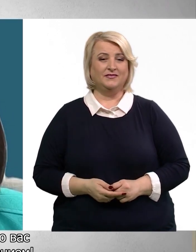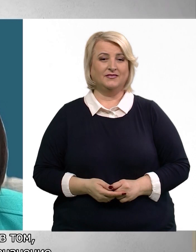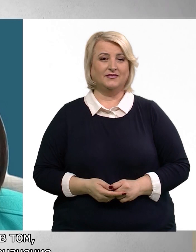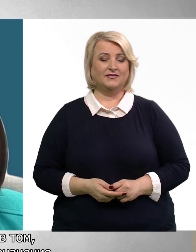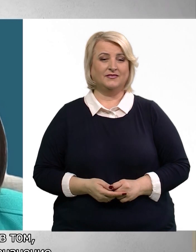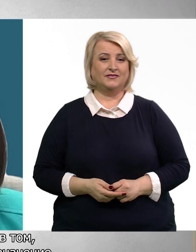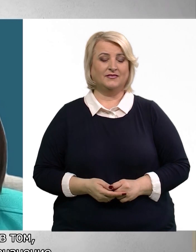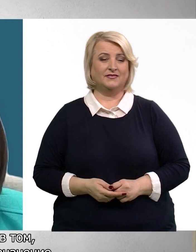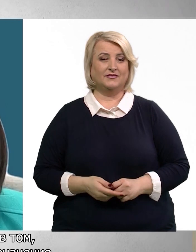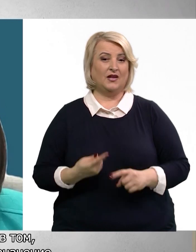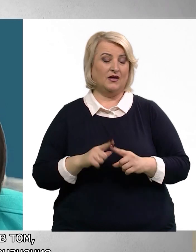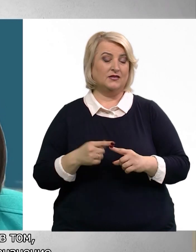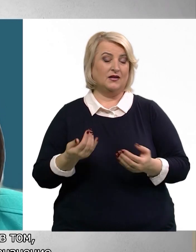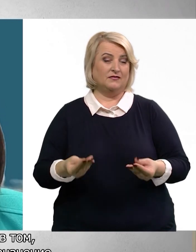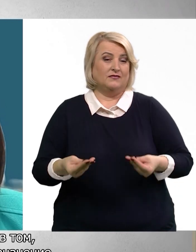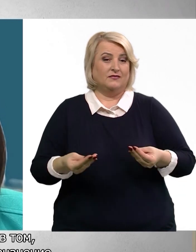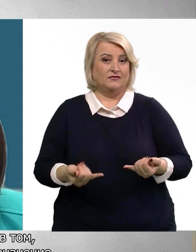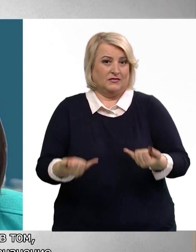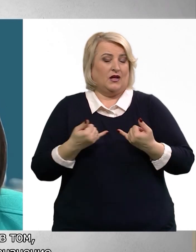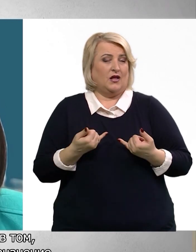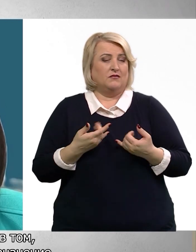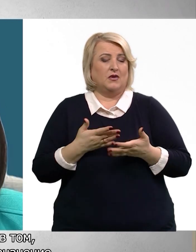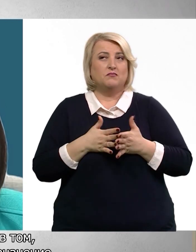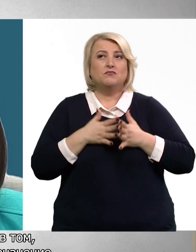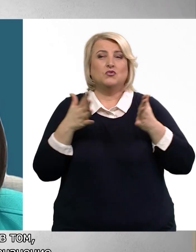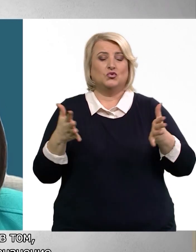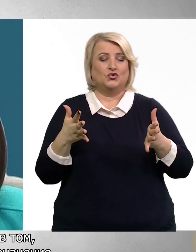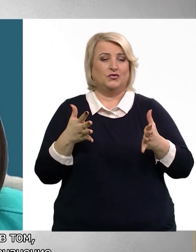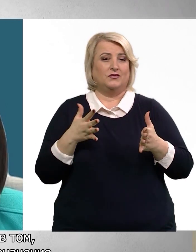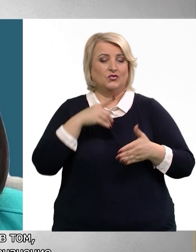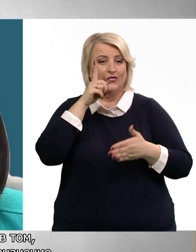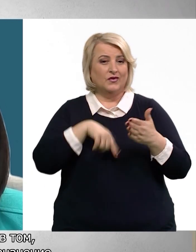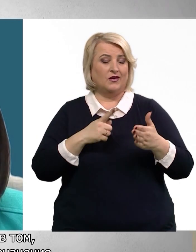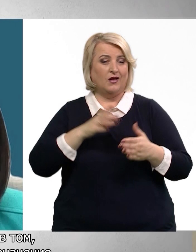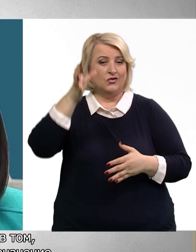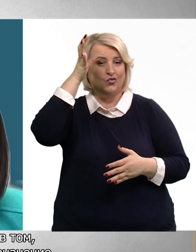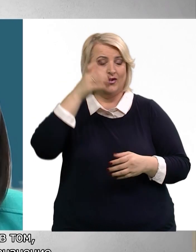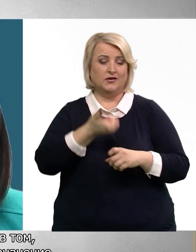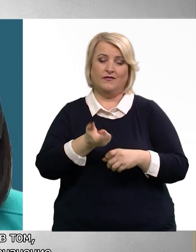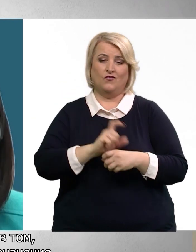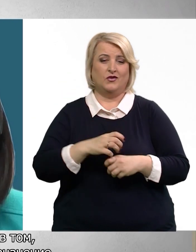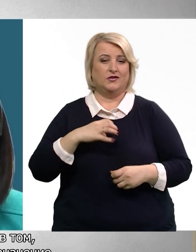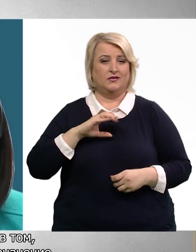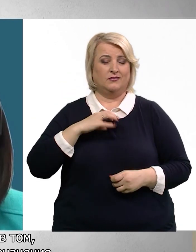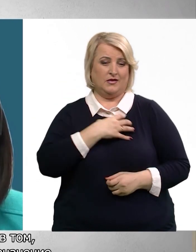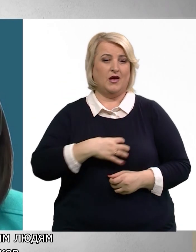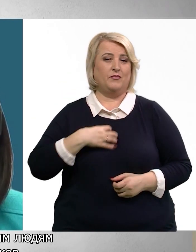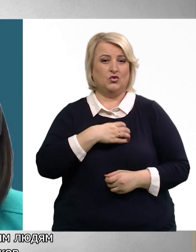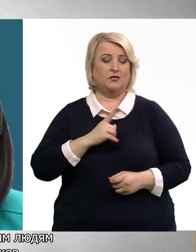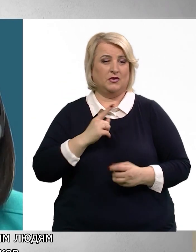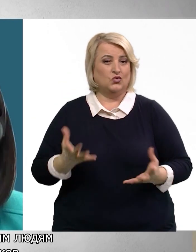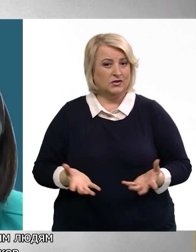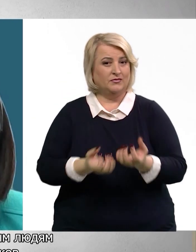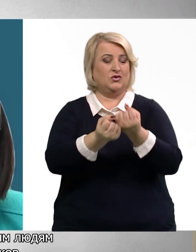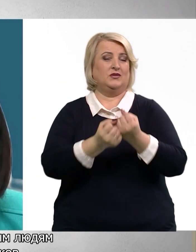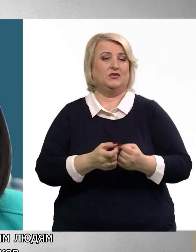extraordinară. Da, asta ne-a dat mai multă siguranță că de fapt educația este foarte importantă